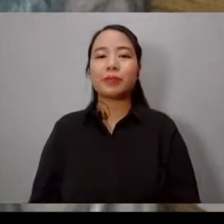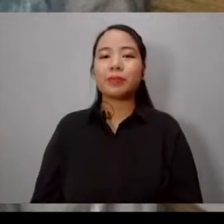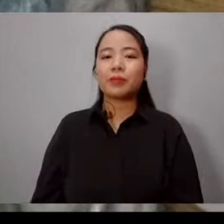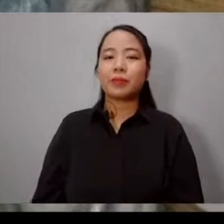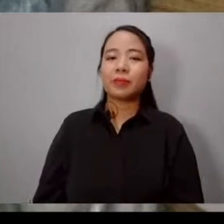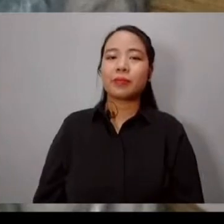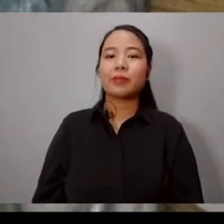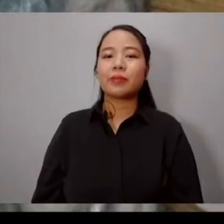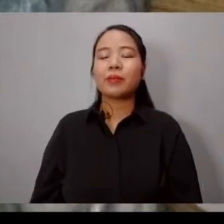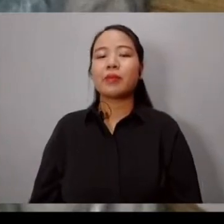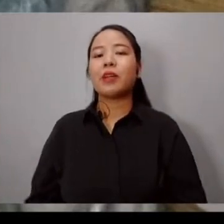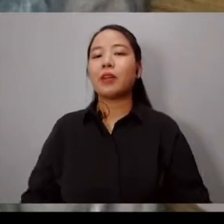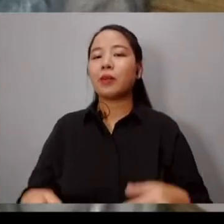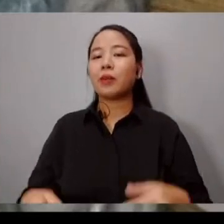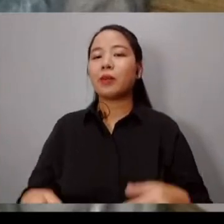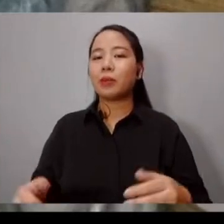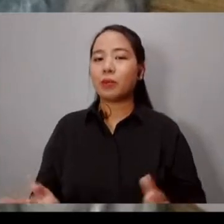amen.